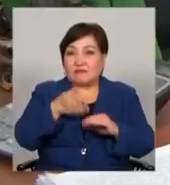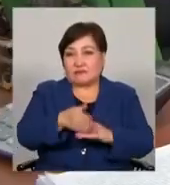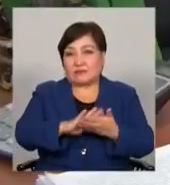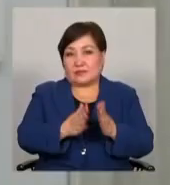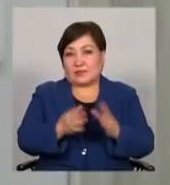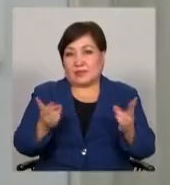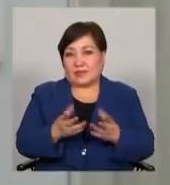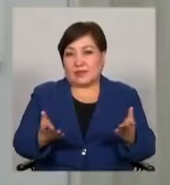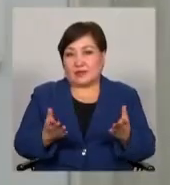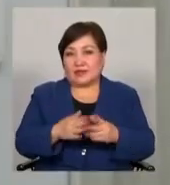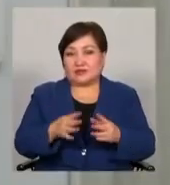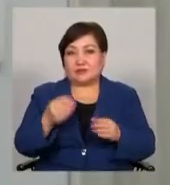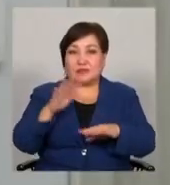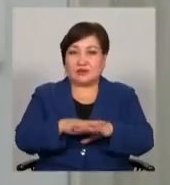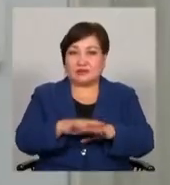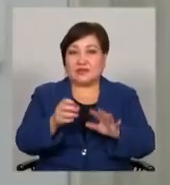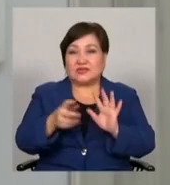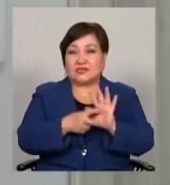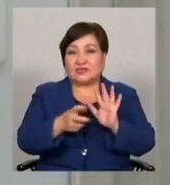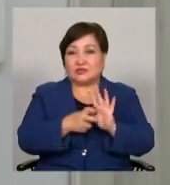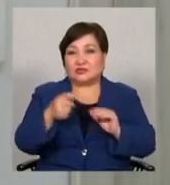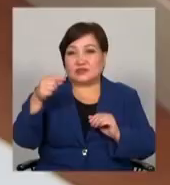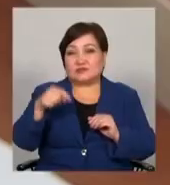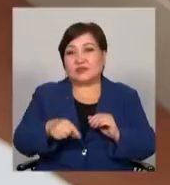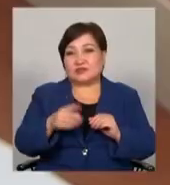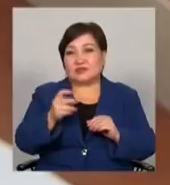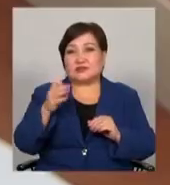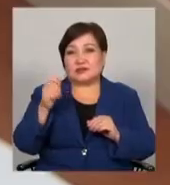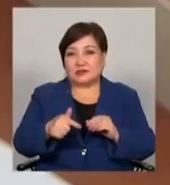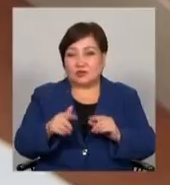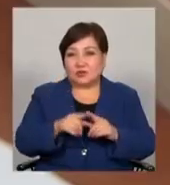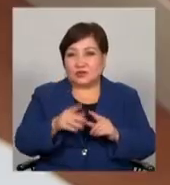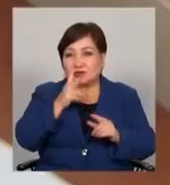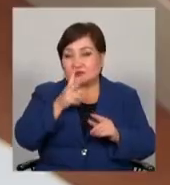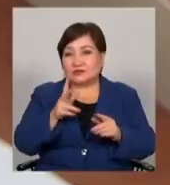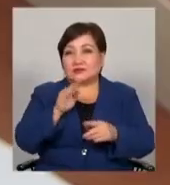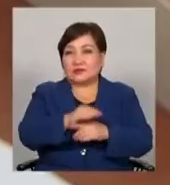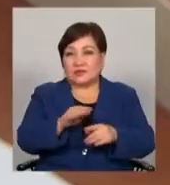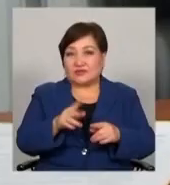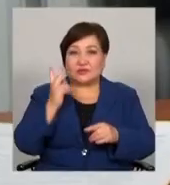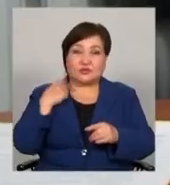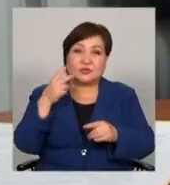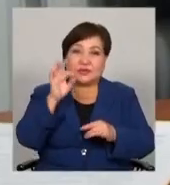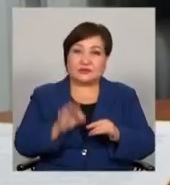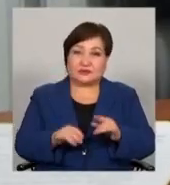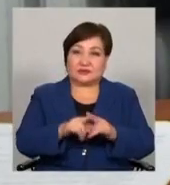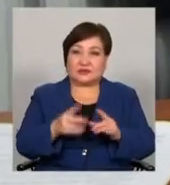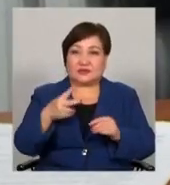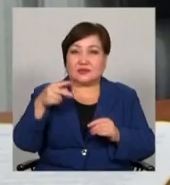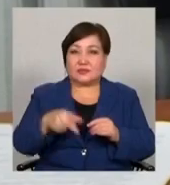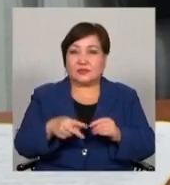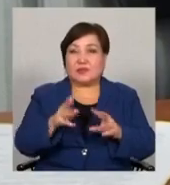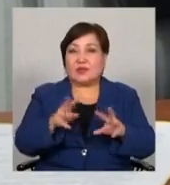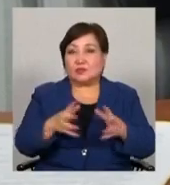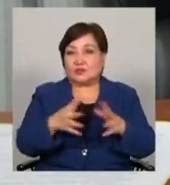қарызы 880 мың теңге. Оған жеке сот орындаушының қызметінің ақысын қосқанда 1 миллион 200 мыңға жуықтаған. Алайда біз іске